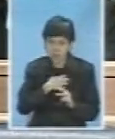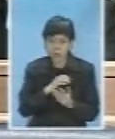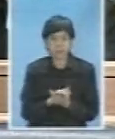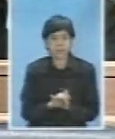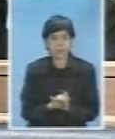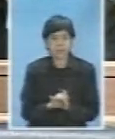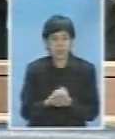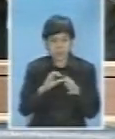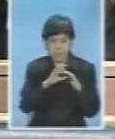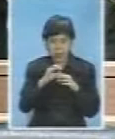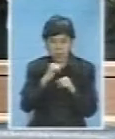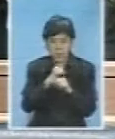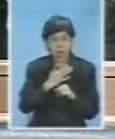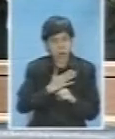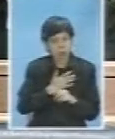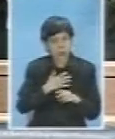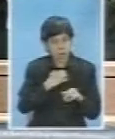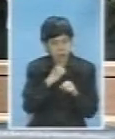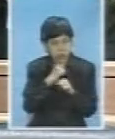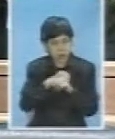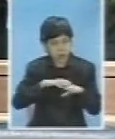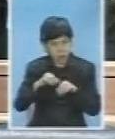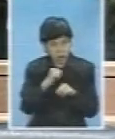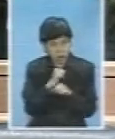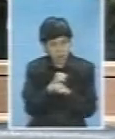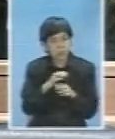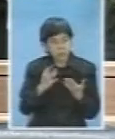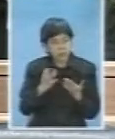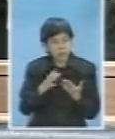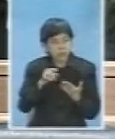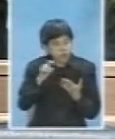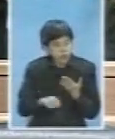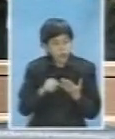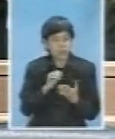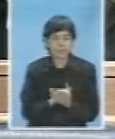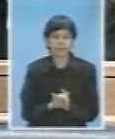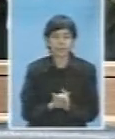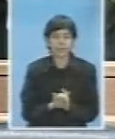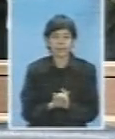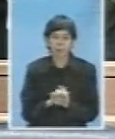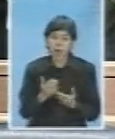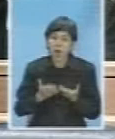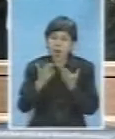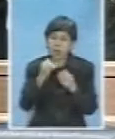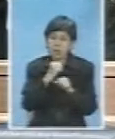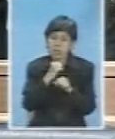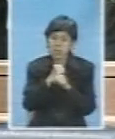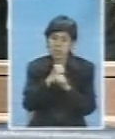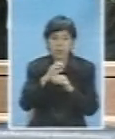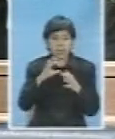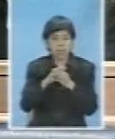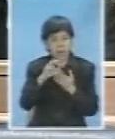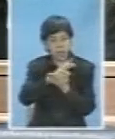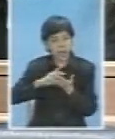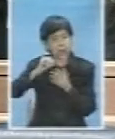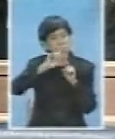ด็นของการที่เราจะต้องดำเนินการในการที่จะต้องมอบอำนาจหรือกระจายอำนาจไปให้มหา